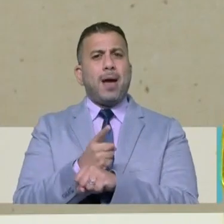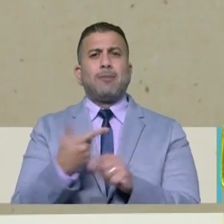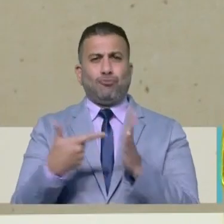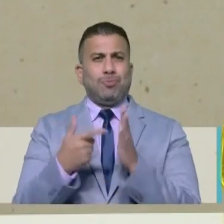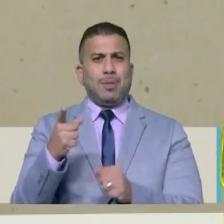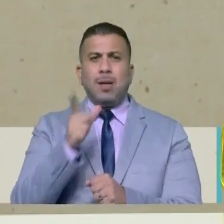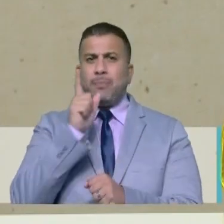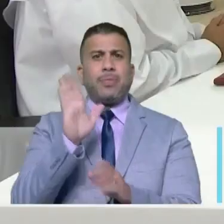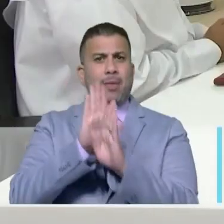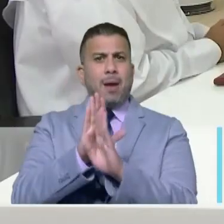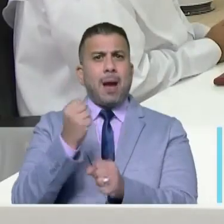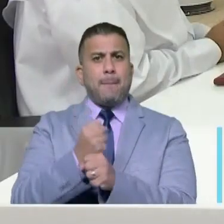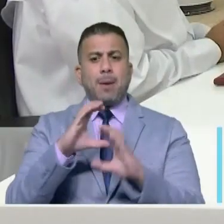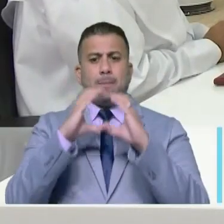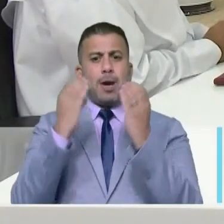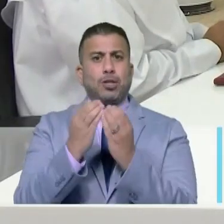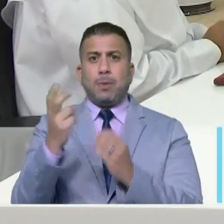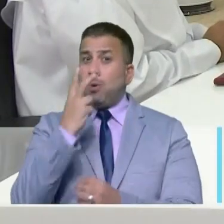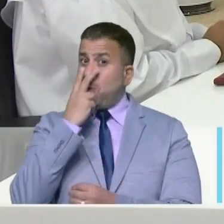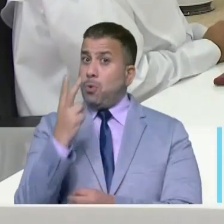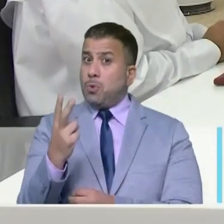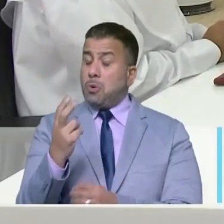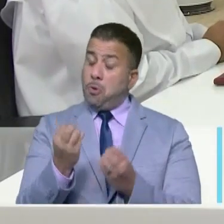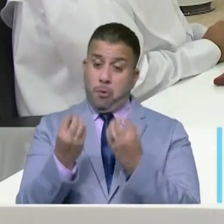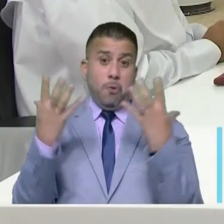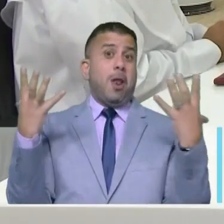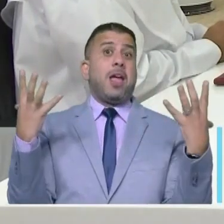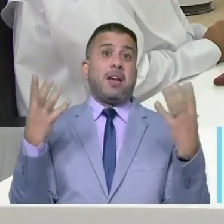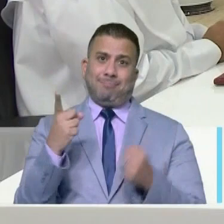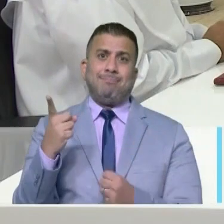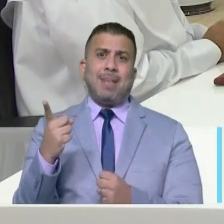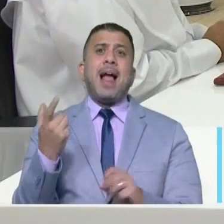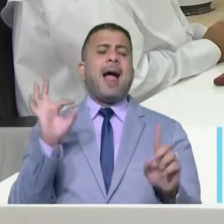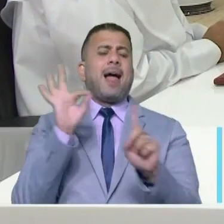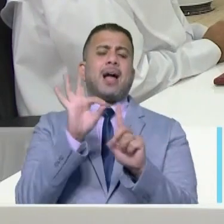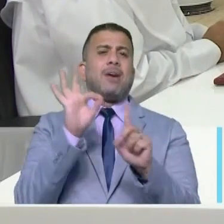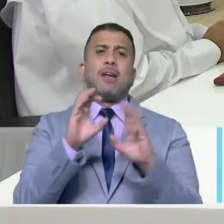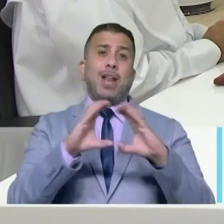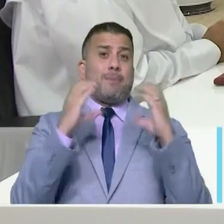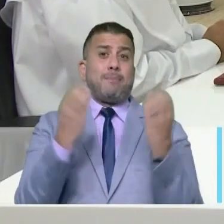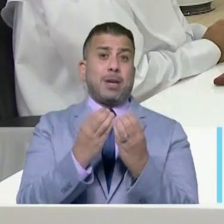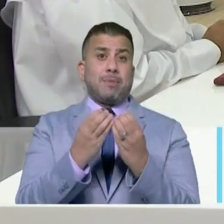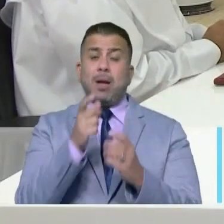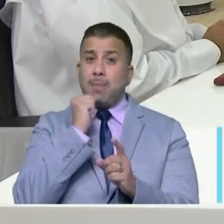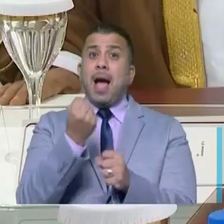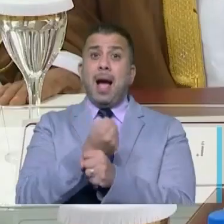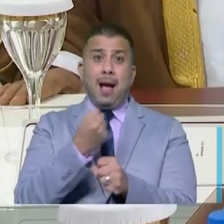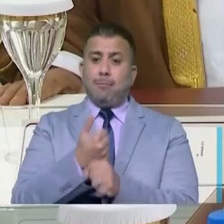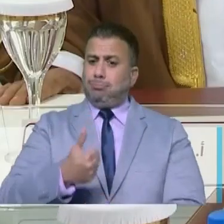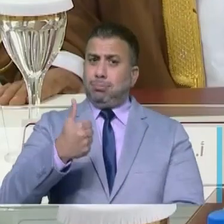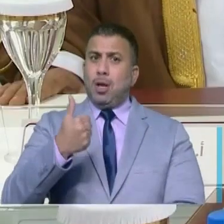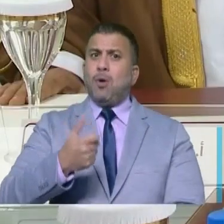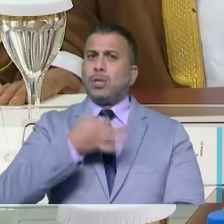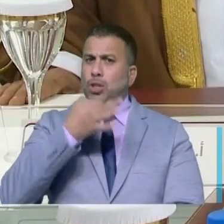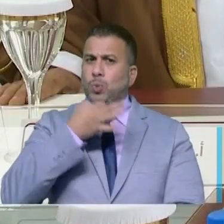الامناء في دعم اعمال المجمع ورؤيتهم النيره التي تخدم اهداف المجمع وتسهم في تحسين